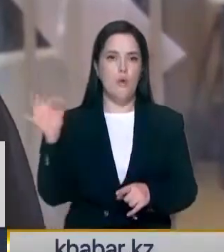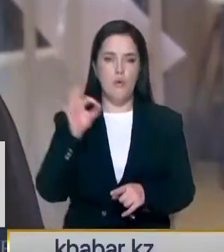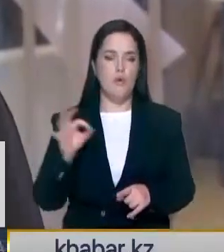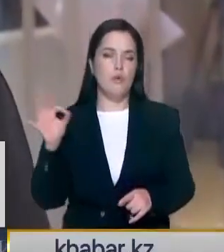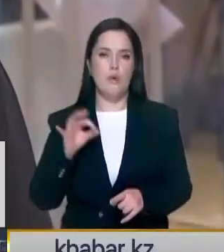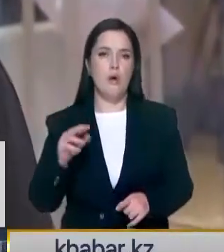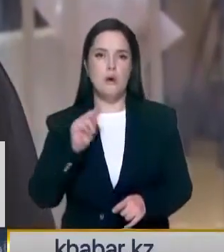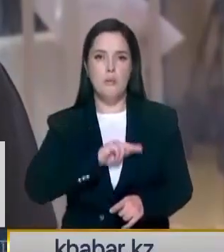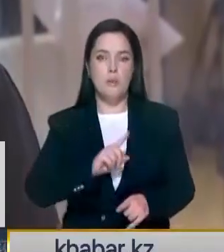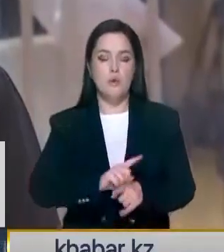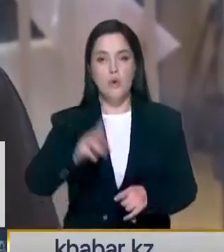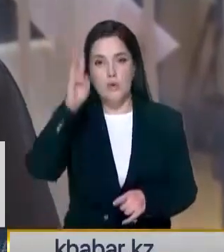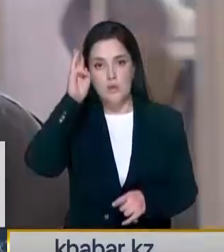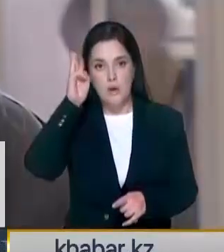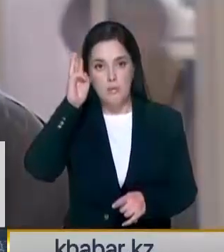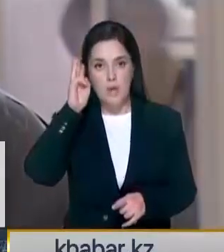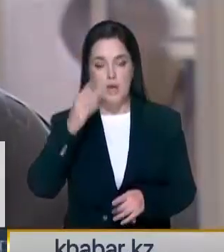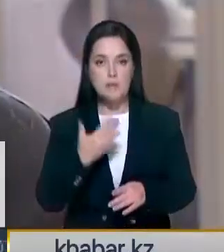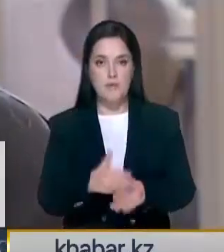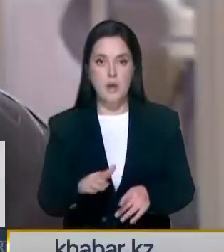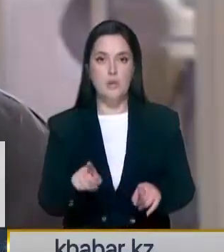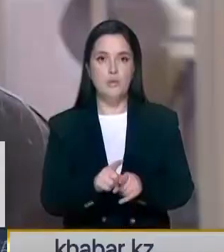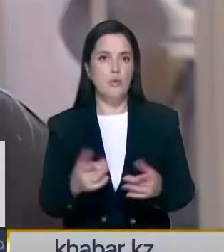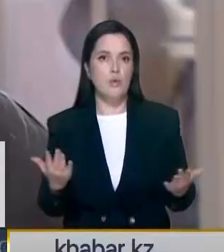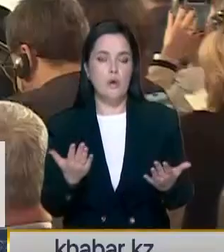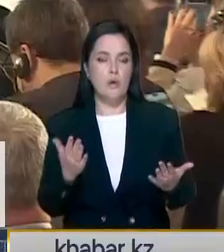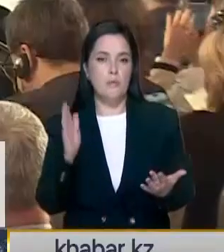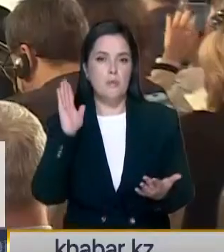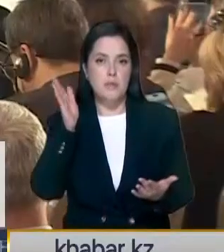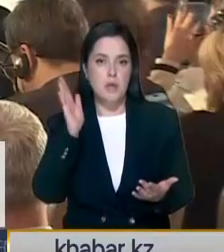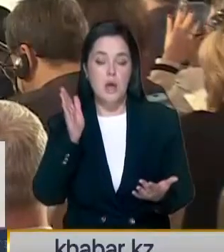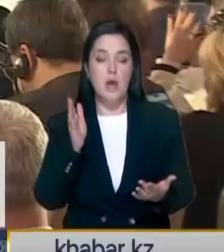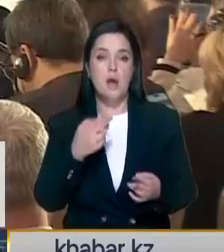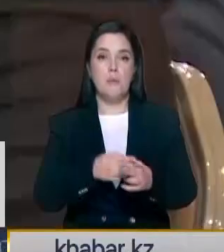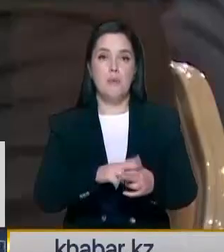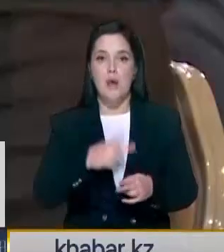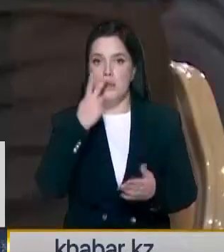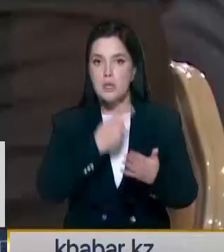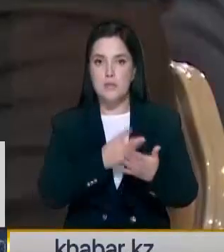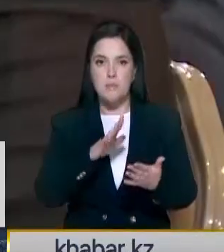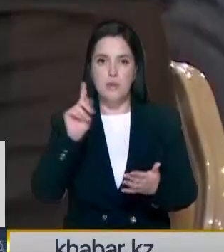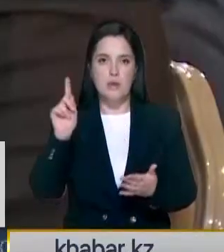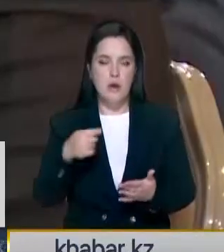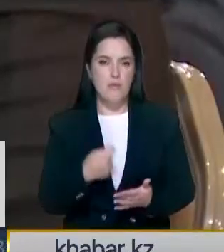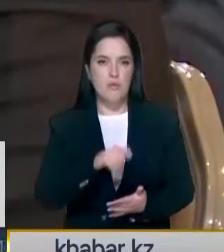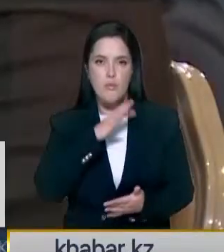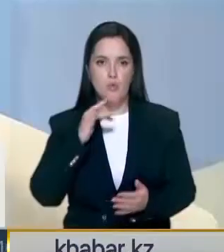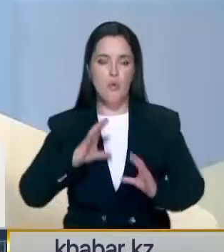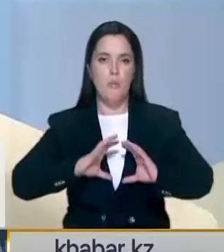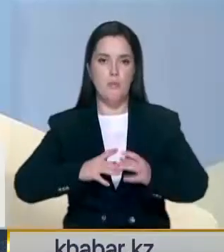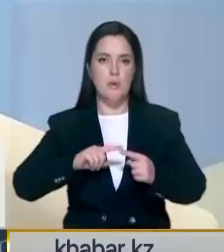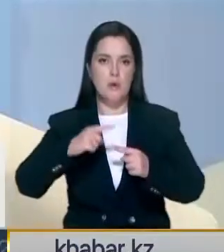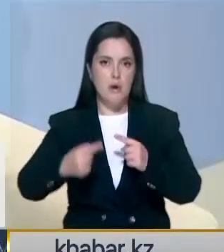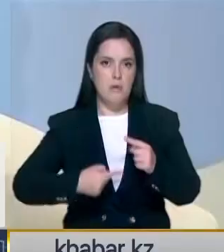только дипломатическая сфера, и какие перспективы будут. Несмотря на геополитическую турбулентность во всем мире, наши